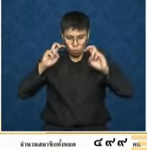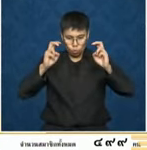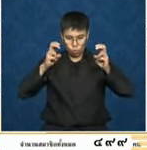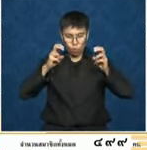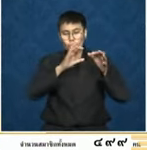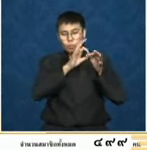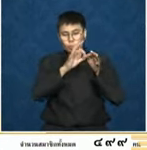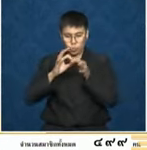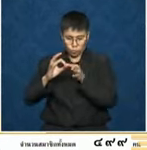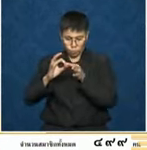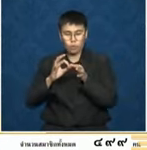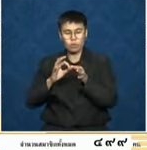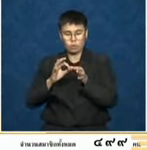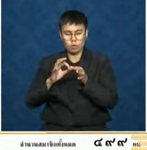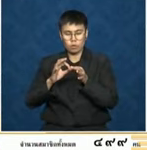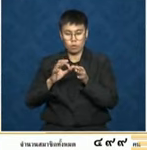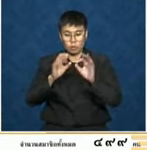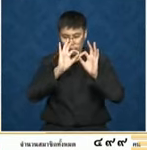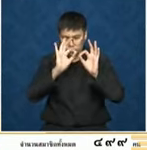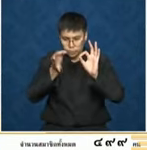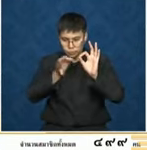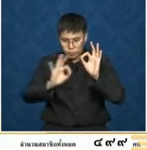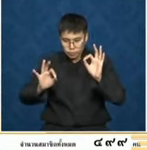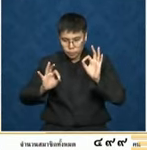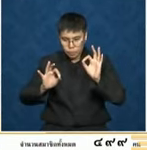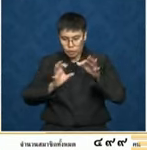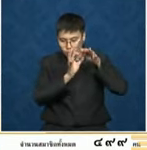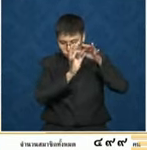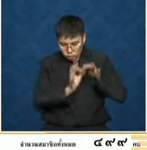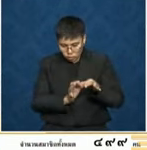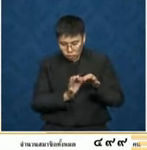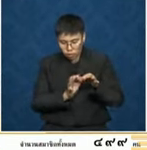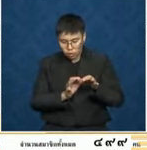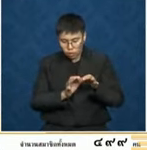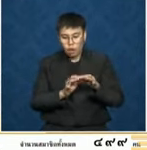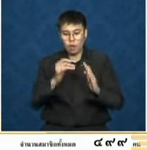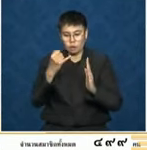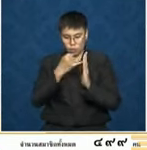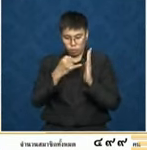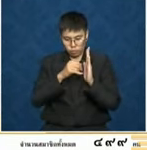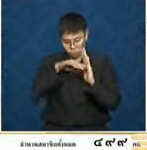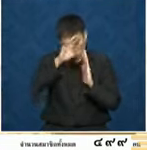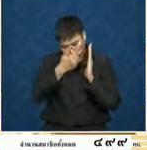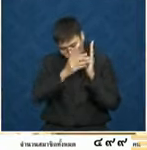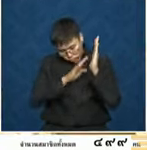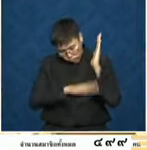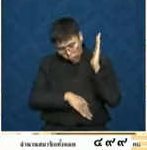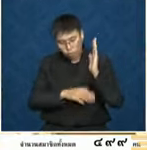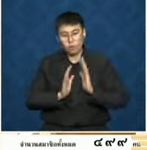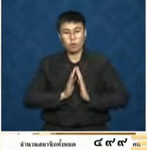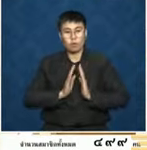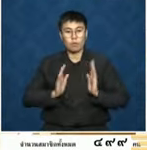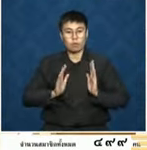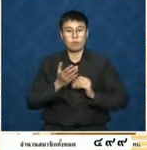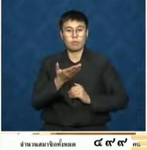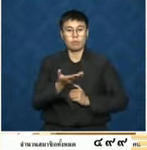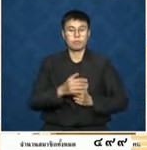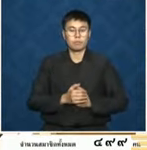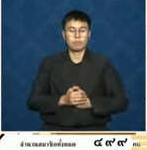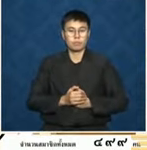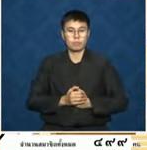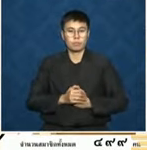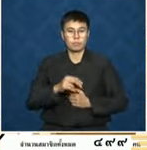อดคล้องกับเนื้อหาในยติและสอดคล้องกับประเด็นในพื้นที่ครับขอบคุณมากครับท่านประธานครับ ขอบคุณครับเชิญท่านพันทิน